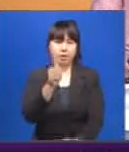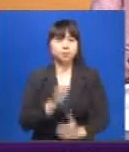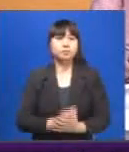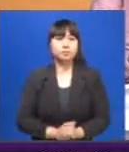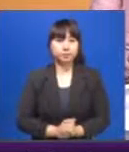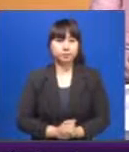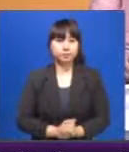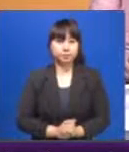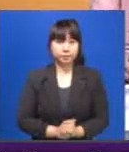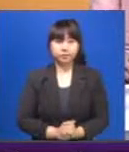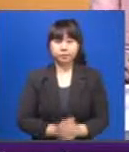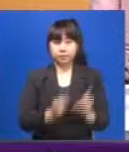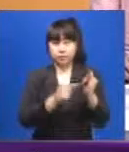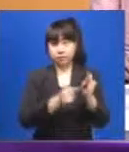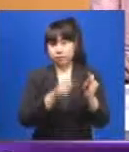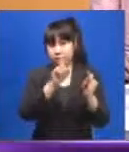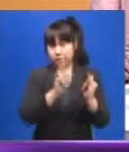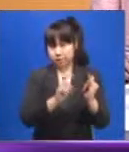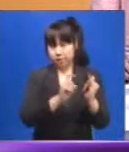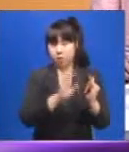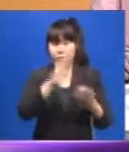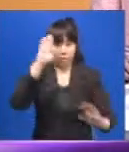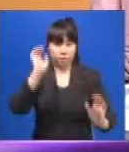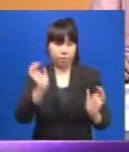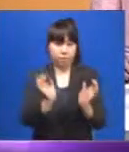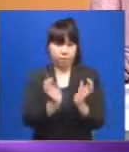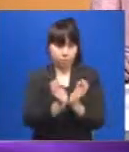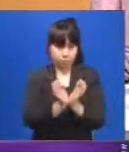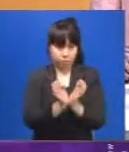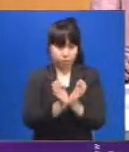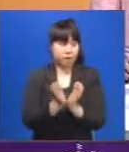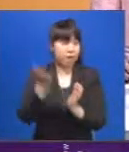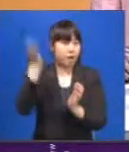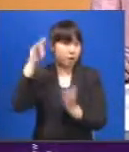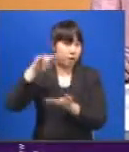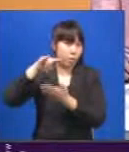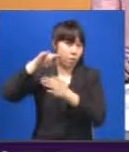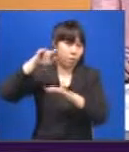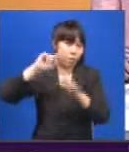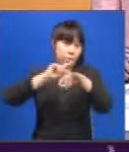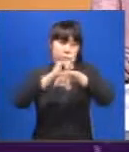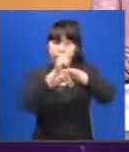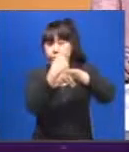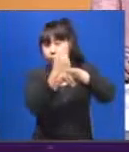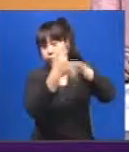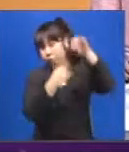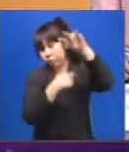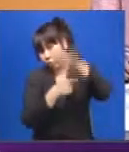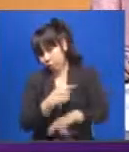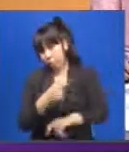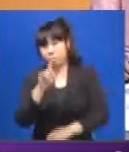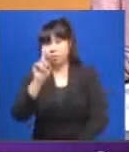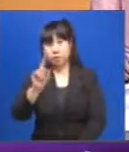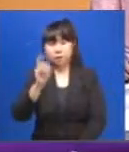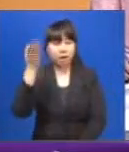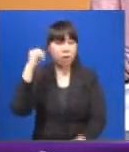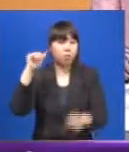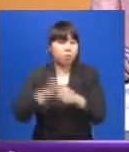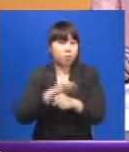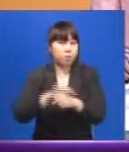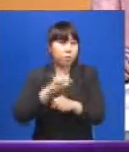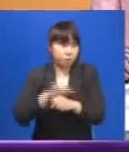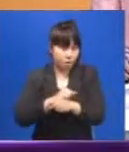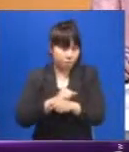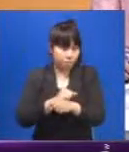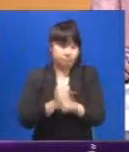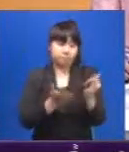ส่วนศพของดาบตำรวจสังกัดกองบินตำรวจที่ตกลงมาจากเฮลิคอปเตอร์เสียชีวิตระหว่างการฝึกซ้อมค่ะก็